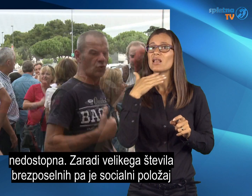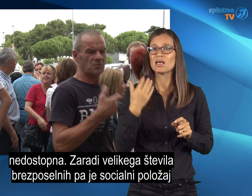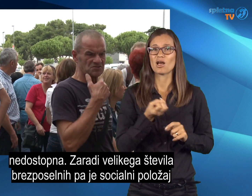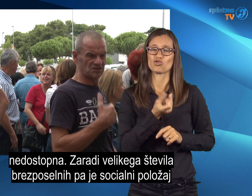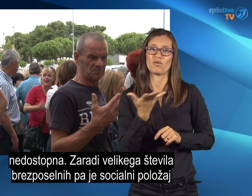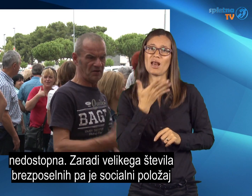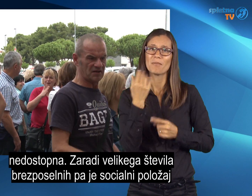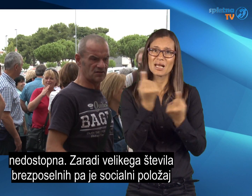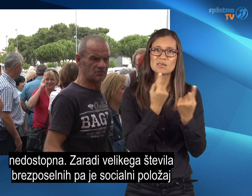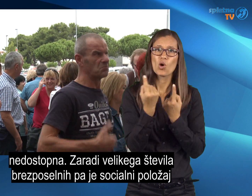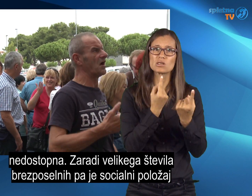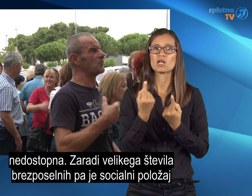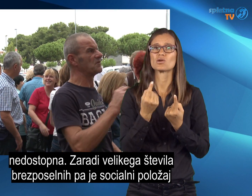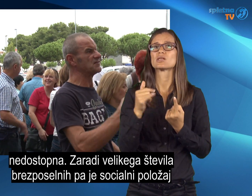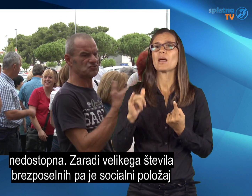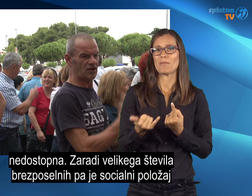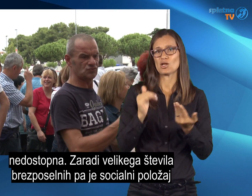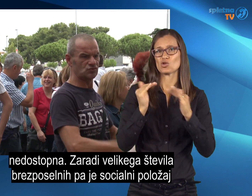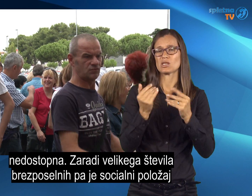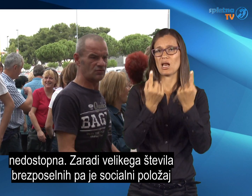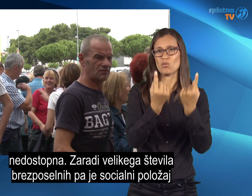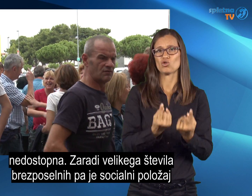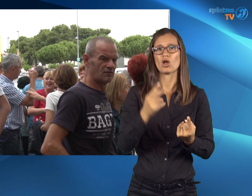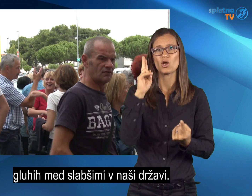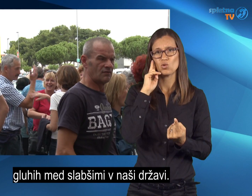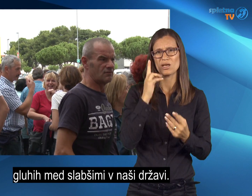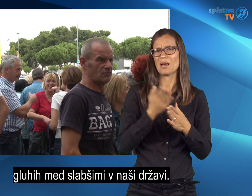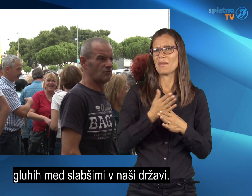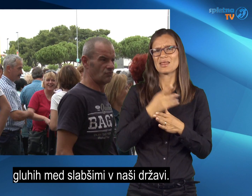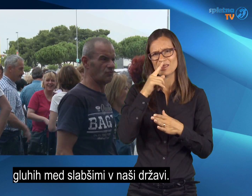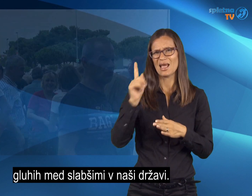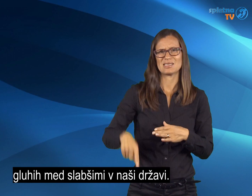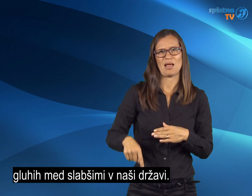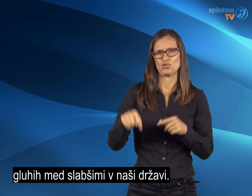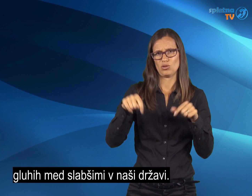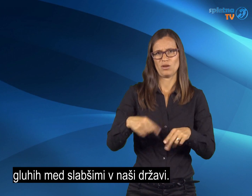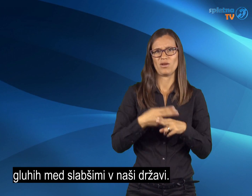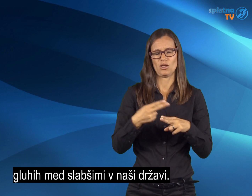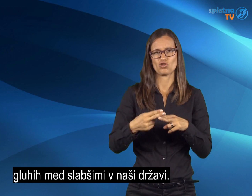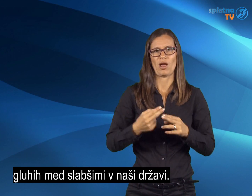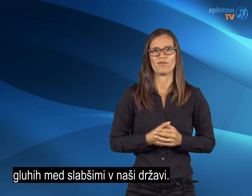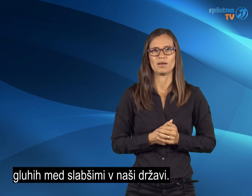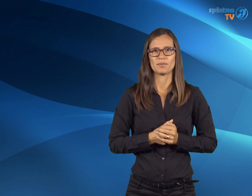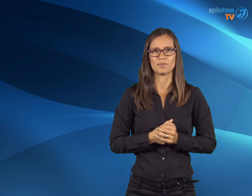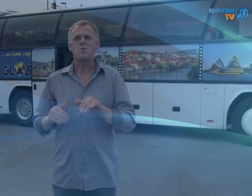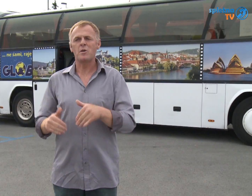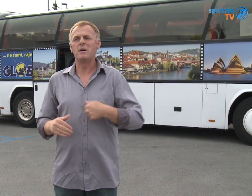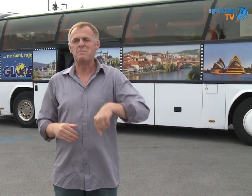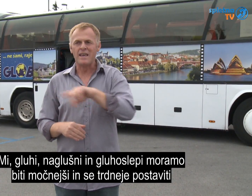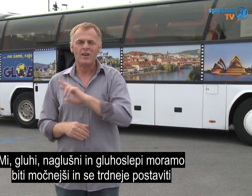Zaradi velikega števila brezposelnih pa je socialni položaj gluhih med slabšimi v naši državi.